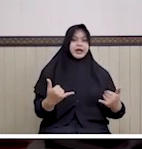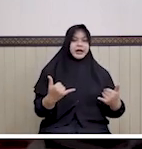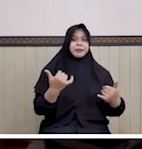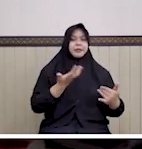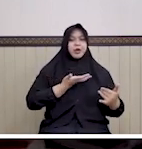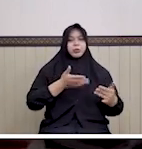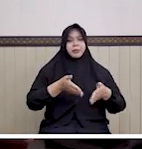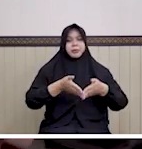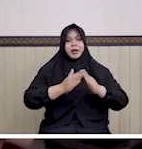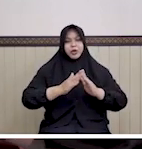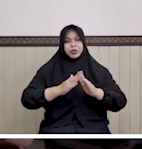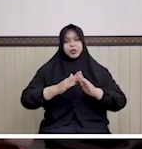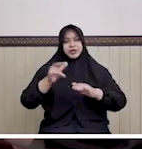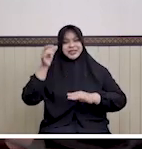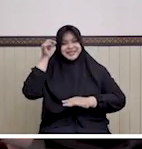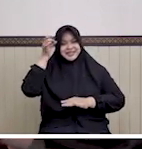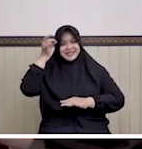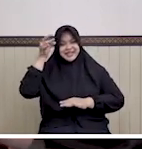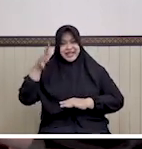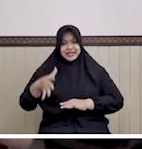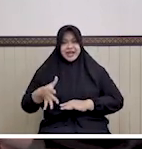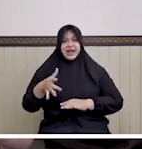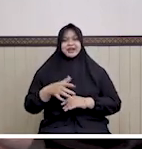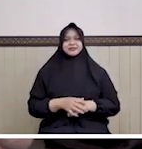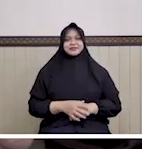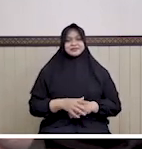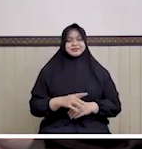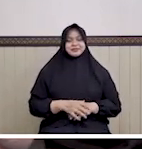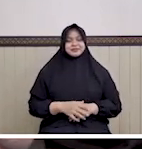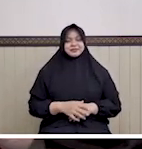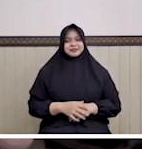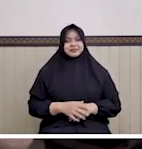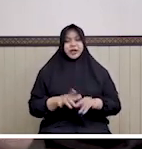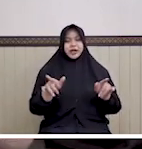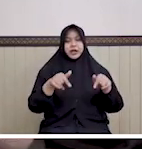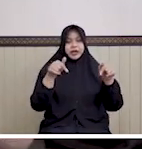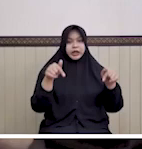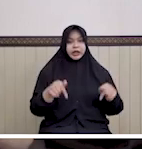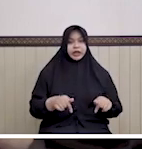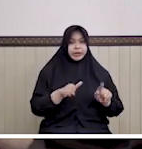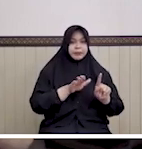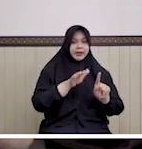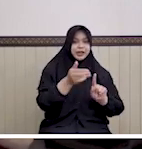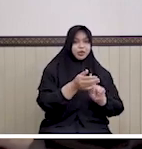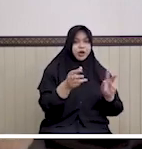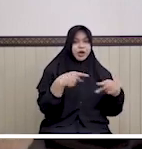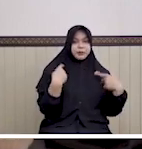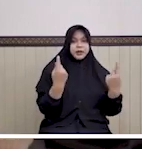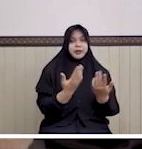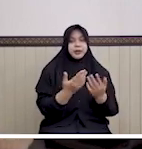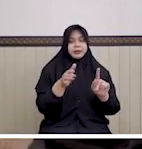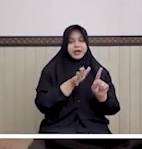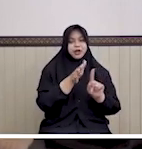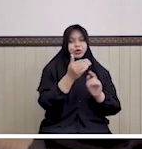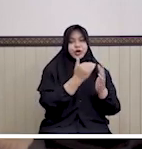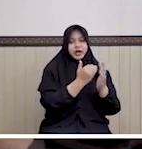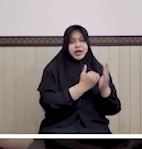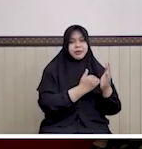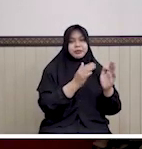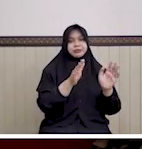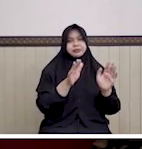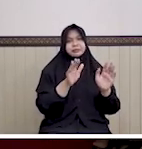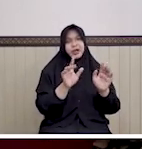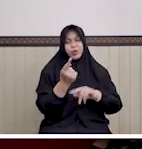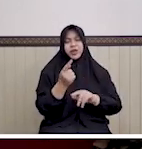membangun yang di tingkat Desa itu nah ini payung Kami adalah awalnya kita nyamuk ada